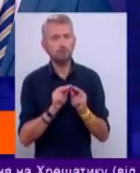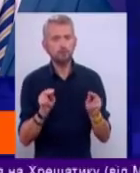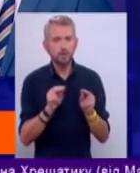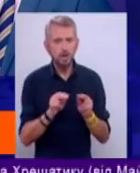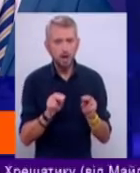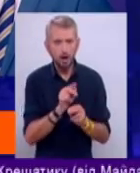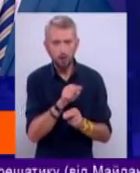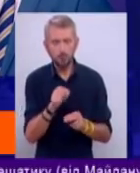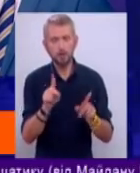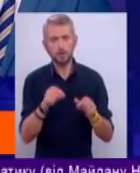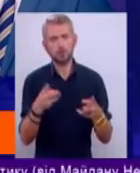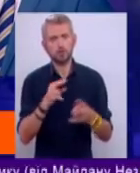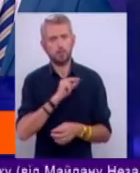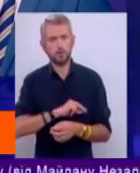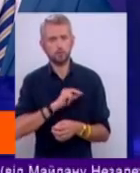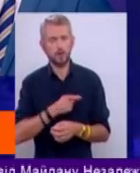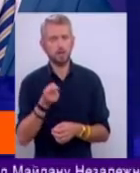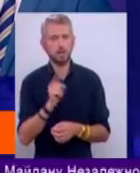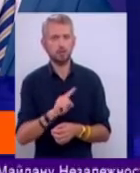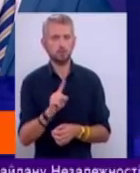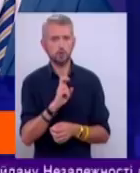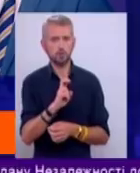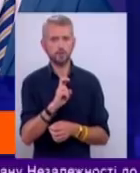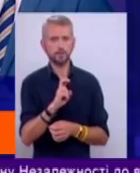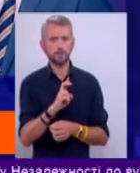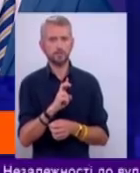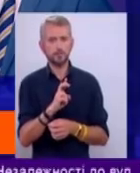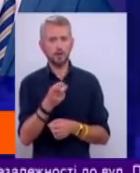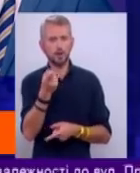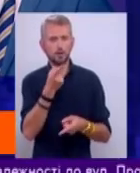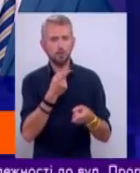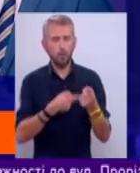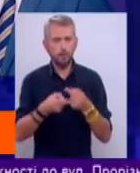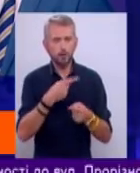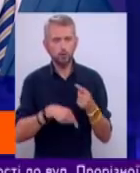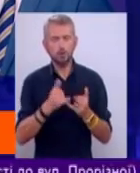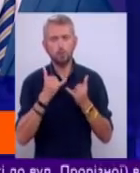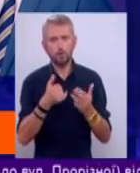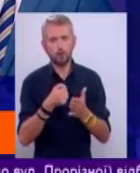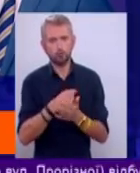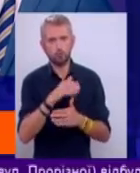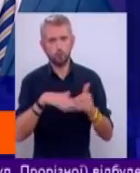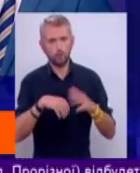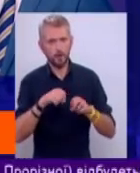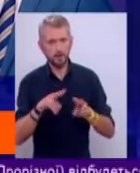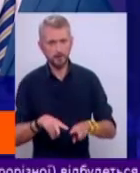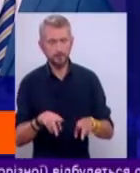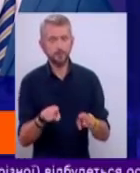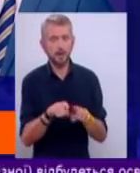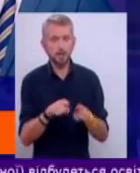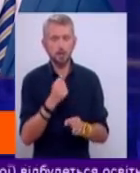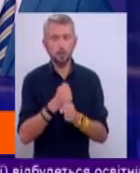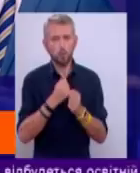теж треба працювати над тим, щоб повернути повагу до професії. І те ж саме